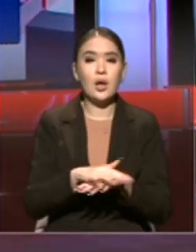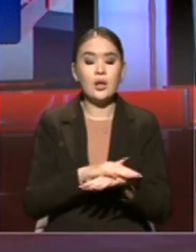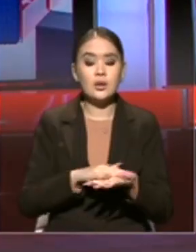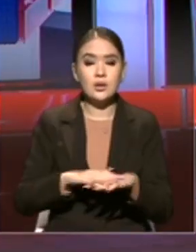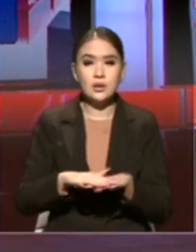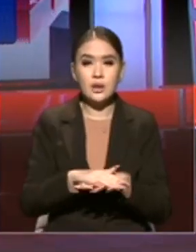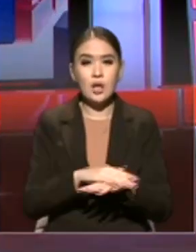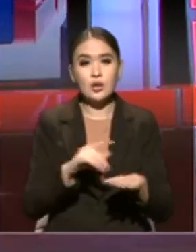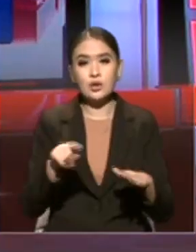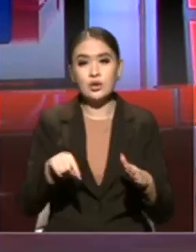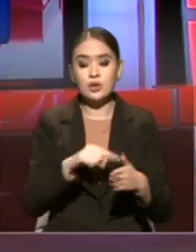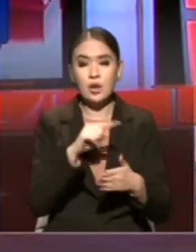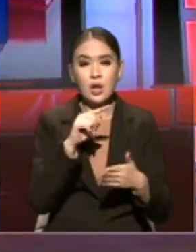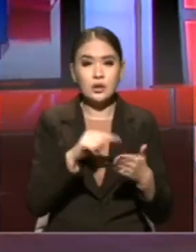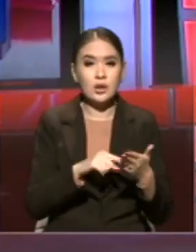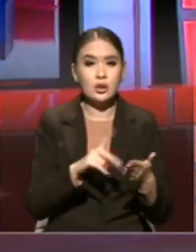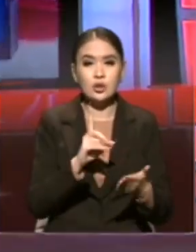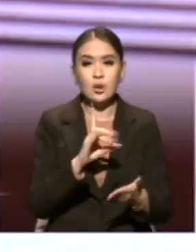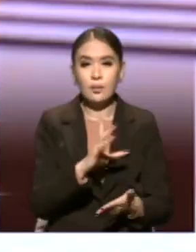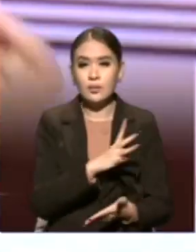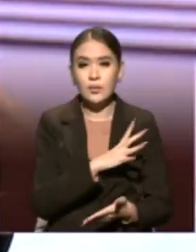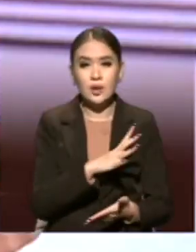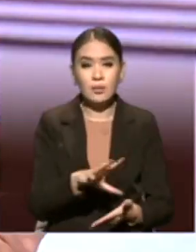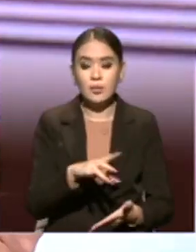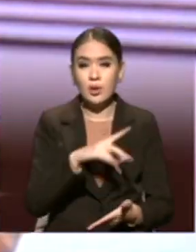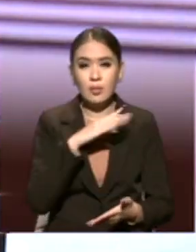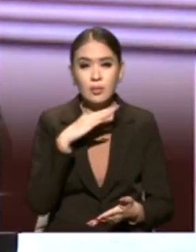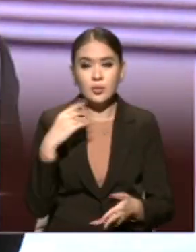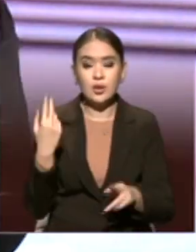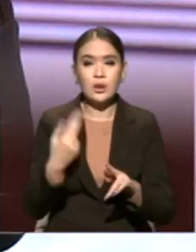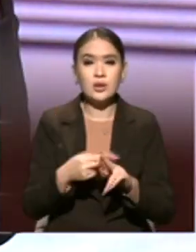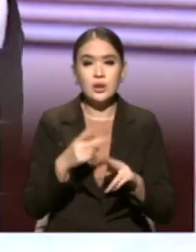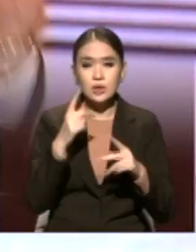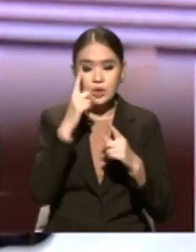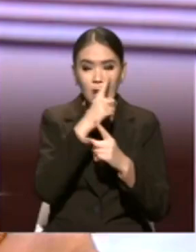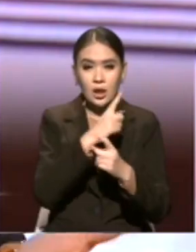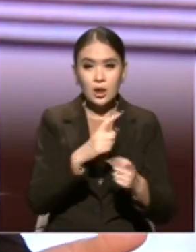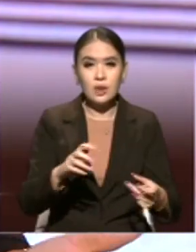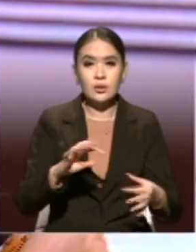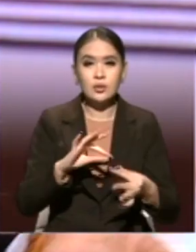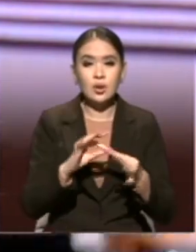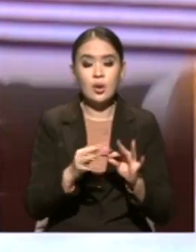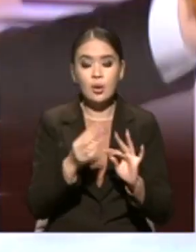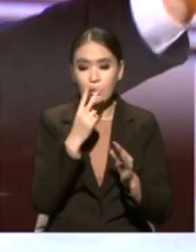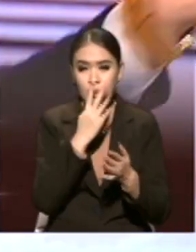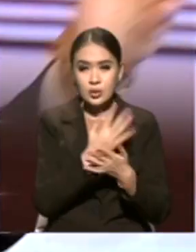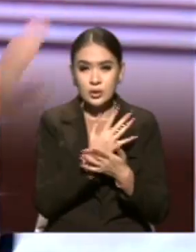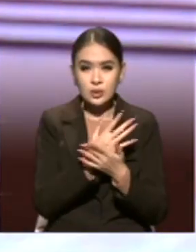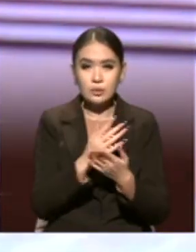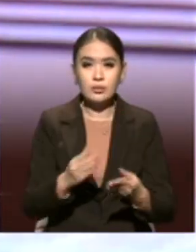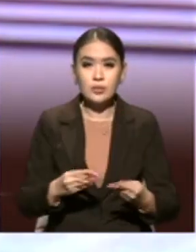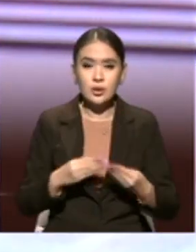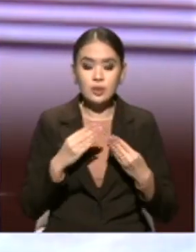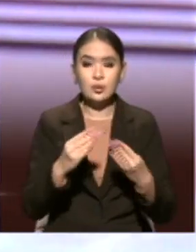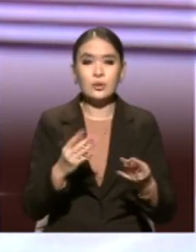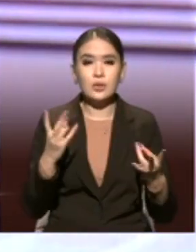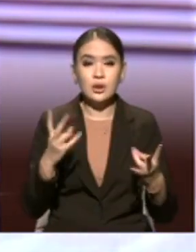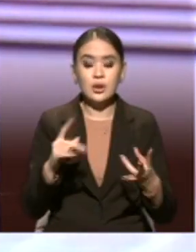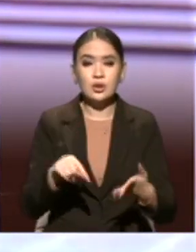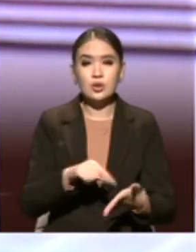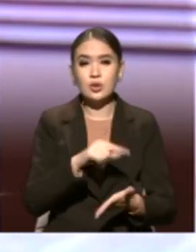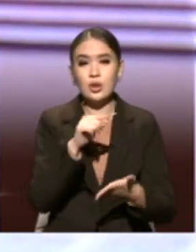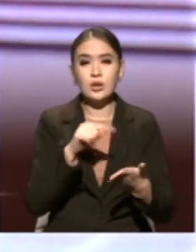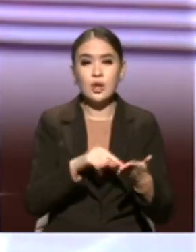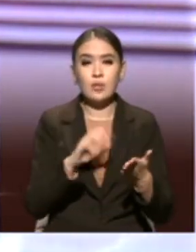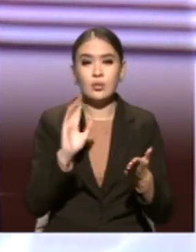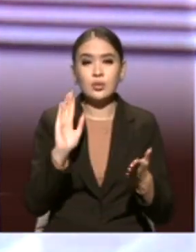халықтың сұрақтарын туғызбау үшін жария ақпарат ретінде оларға көрсетіп беру керек. Сол кезде ғана сұрақтар әрине азаяды,